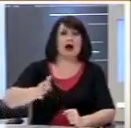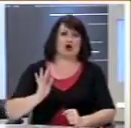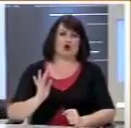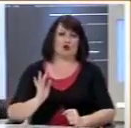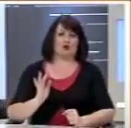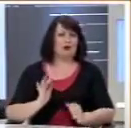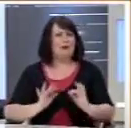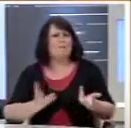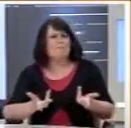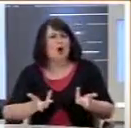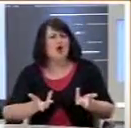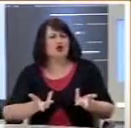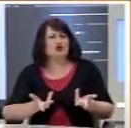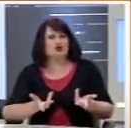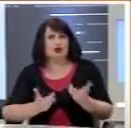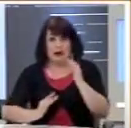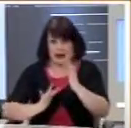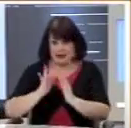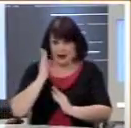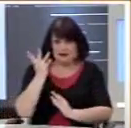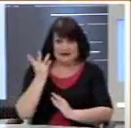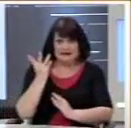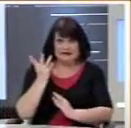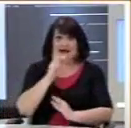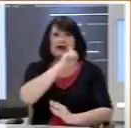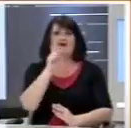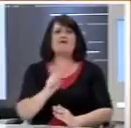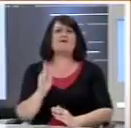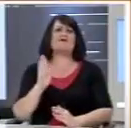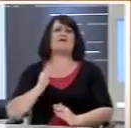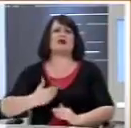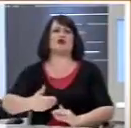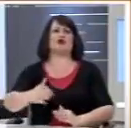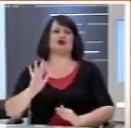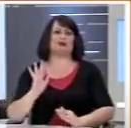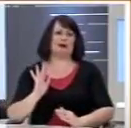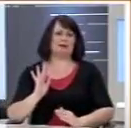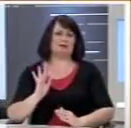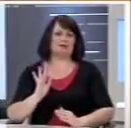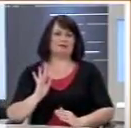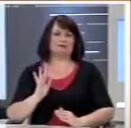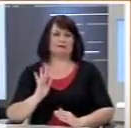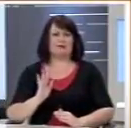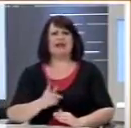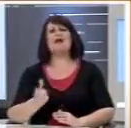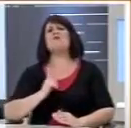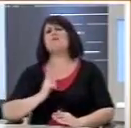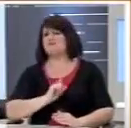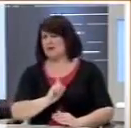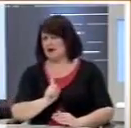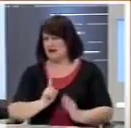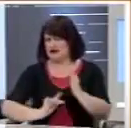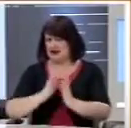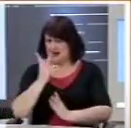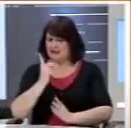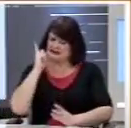Πώς η ανάπτυξη που θα έρθει θα είναι βιώσιμη. Μην επενδύσετε ότι δεν θα έρθει η ανάπτυξη. Το ξέρετε